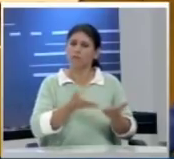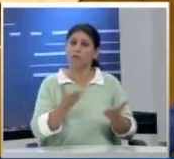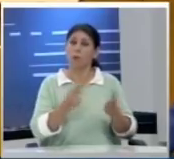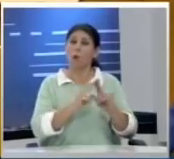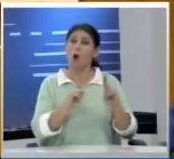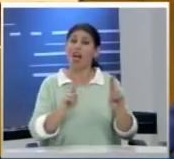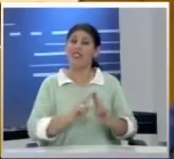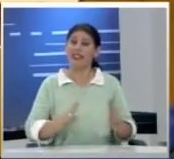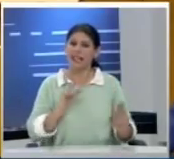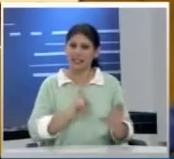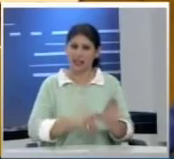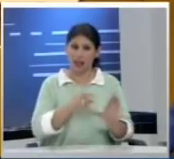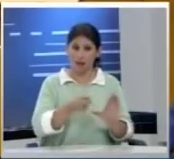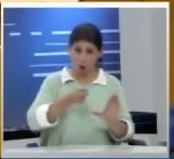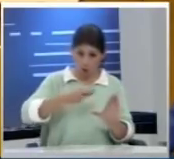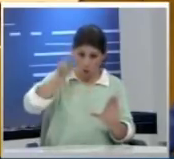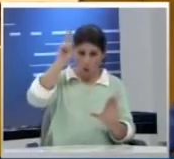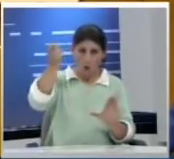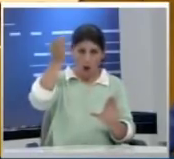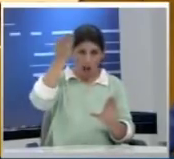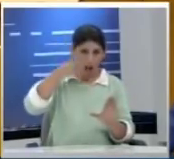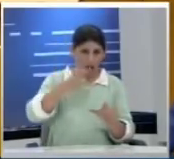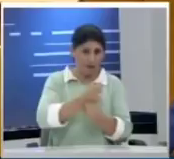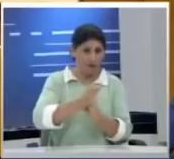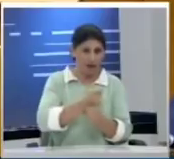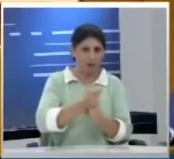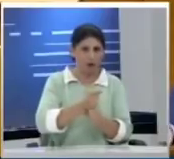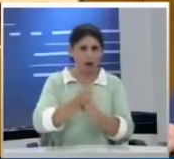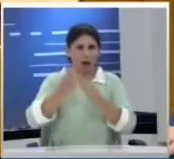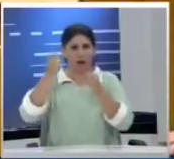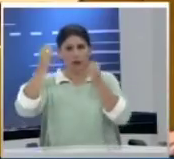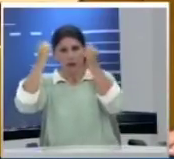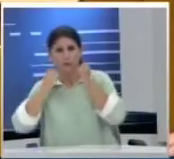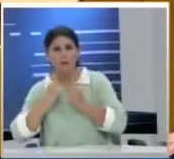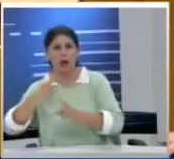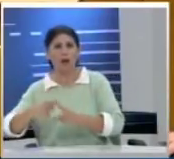πολυεθνική εταιρεία αυτή η υπερτιμολόγηση εις βάρος του ελληνικού δημοσίου.